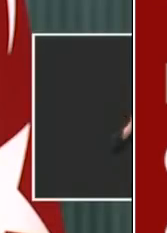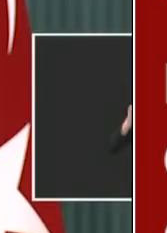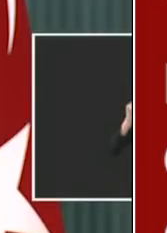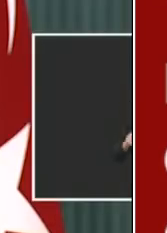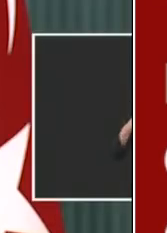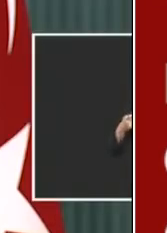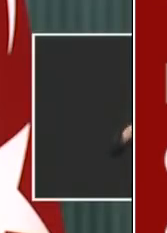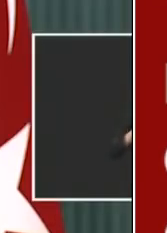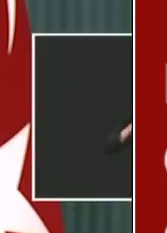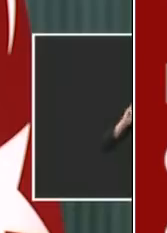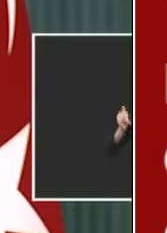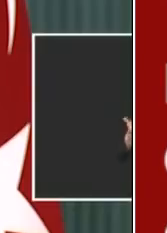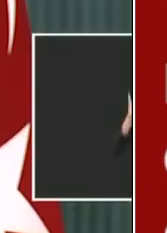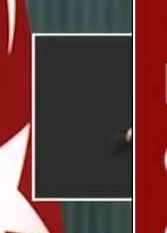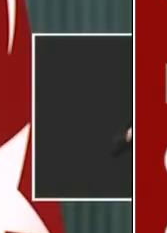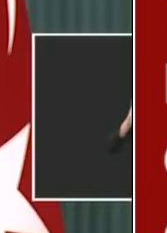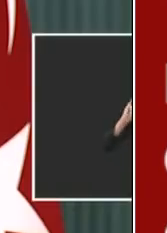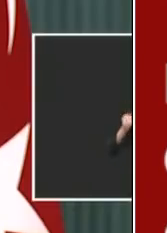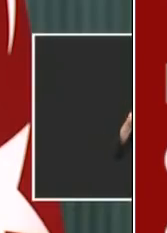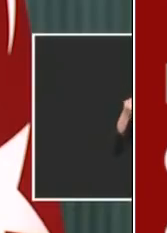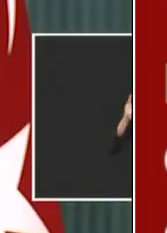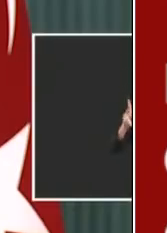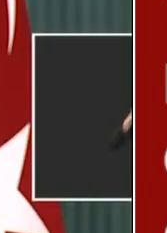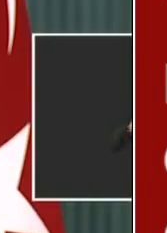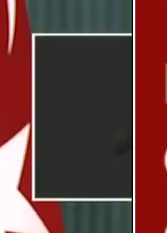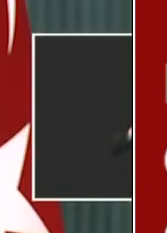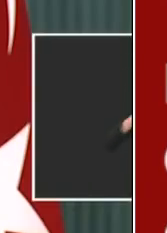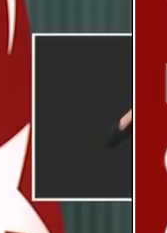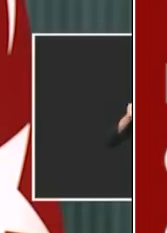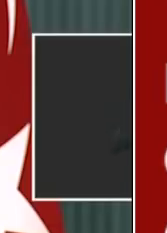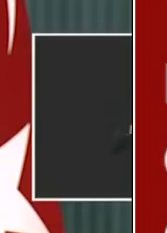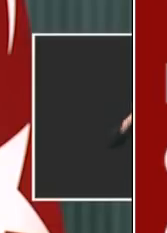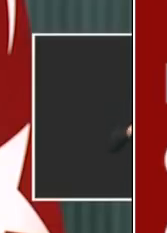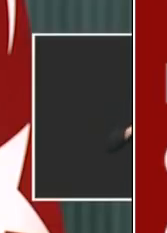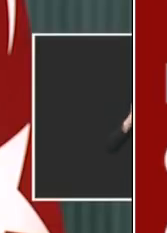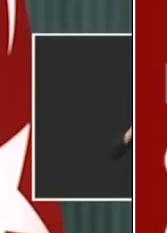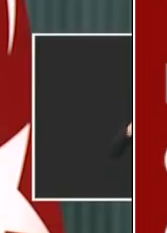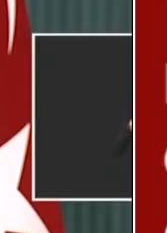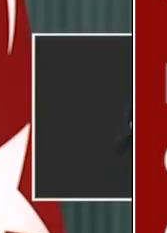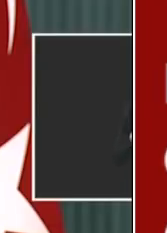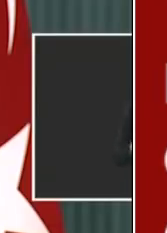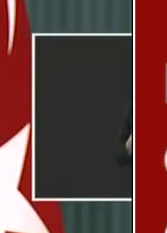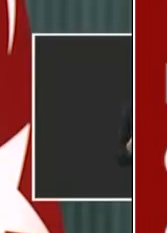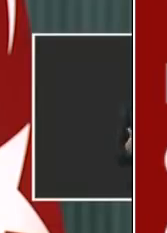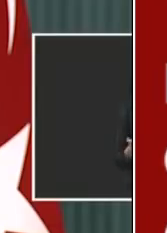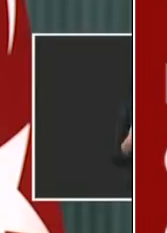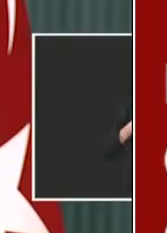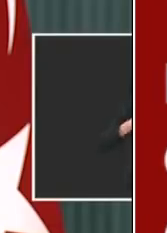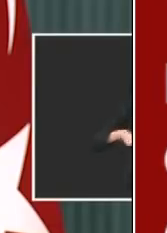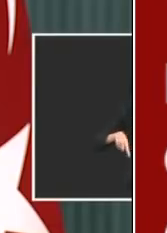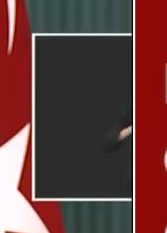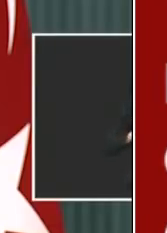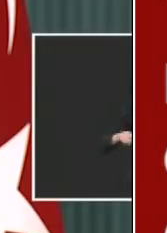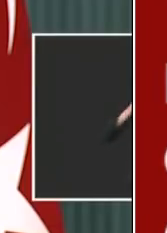Piyasayı zehirleyenler e karşı sonuna kadar mücadele etmekte kararlıyız Bizim